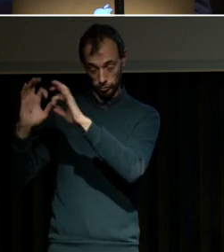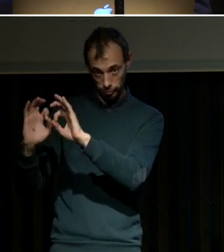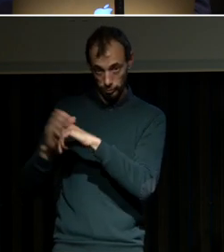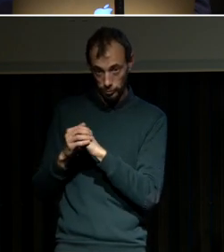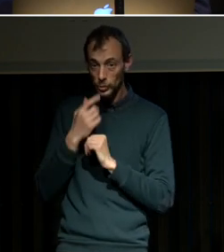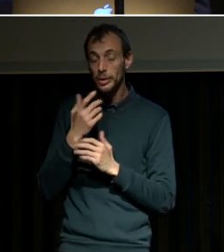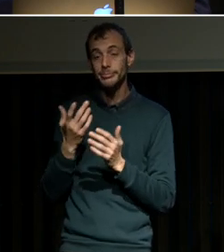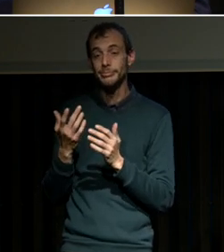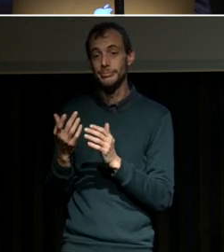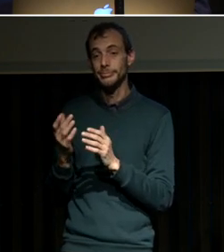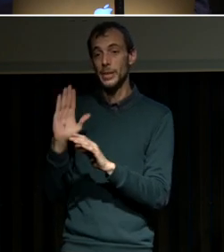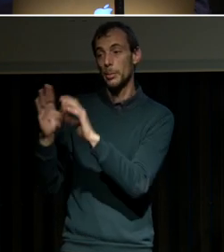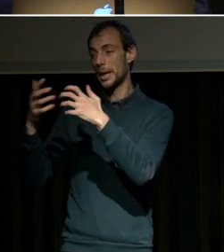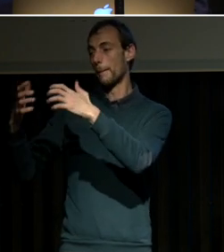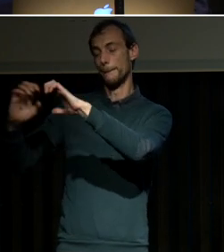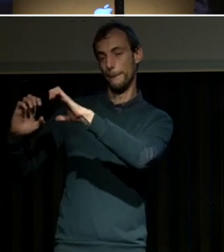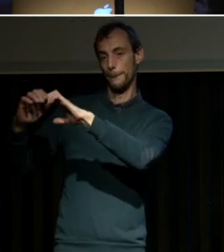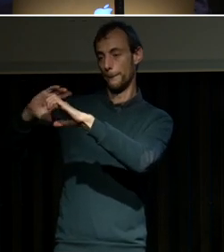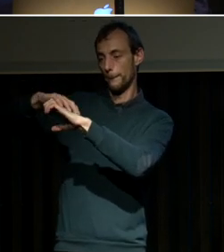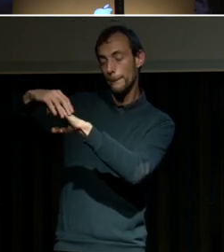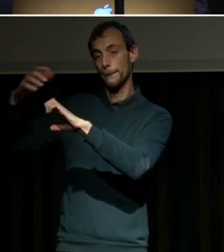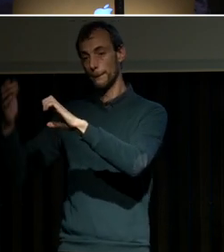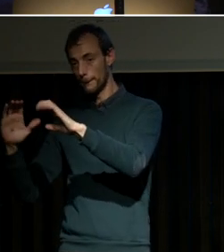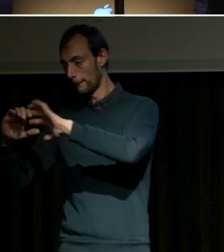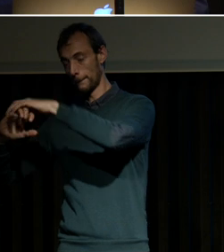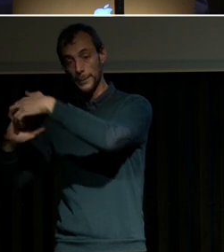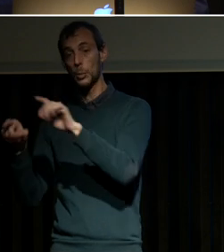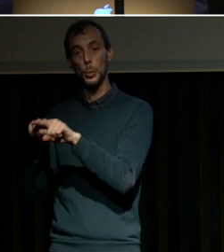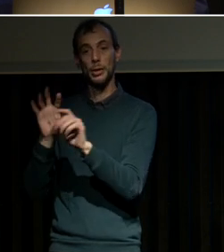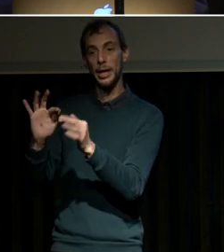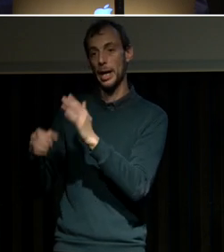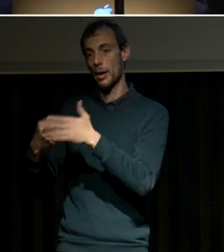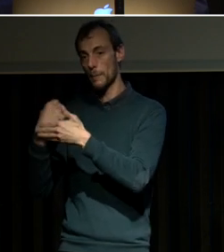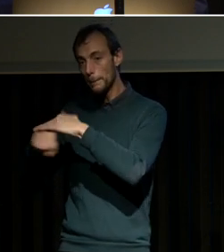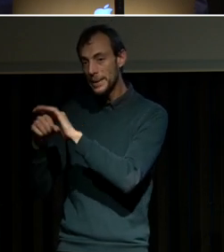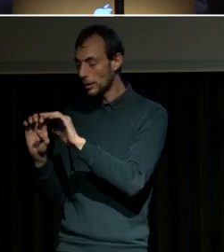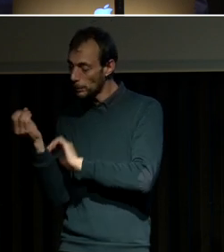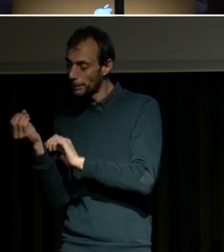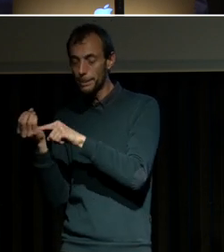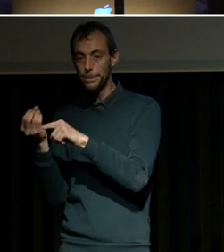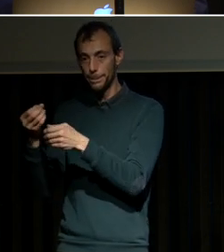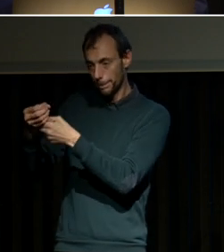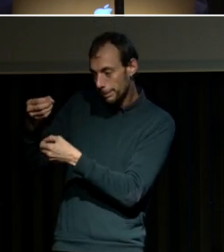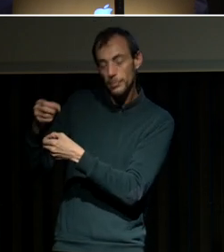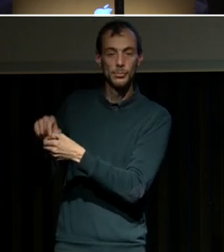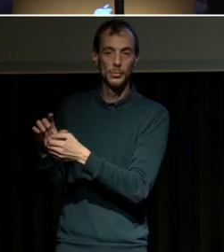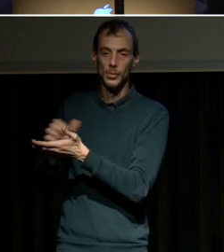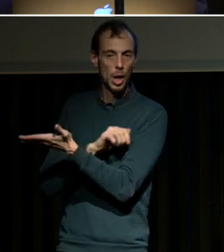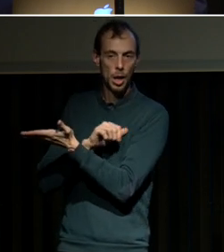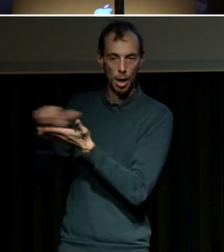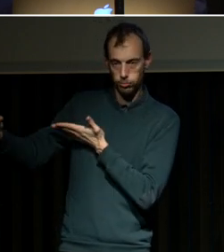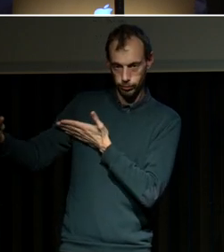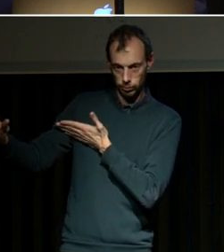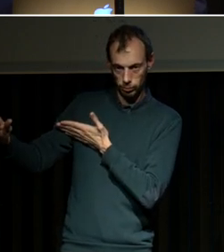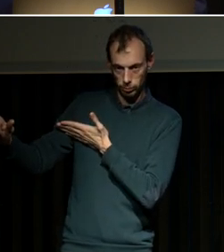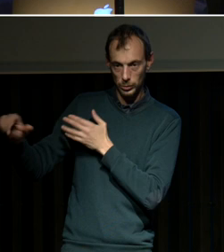noble du cerveau, qu'on appelle les hémisphères, mais aussi de la partie archaïque du cerveau, qui est le tronc cérébral. Et donc la mort encéphalique, c'est la destruction de l'ensemble